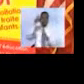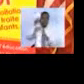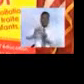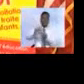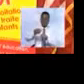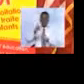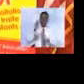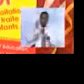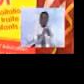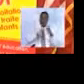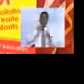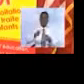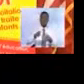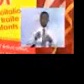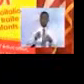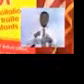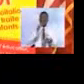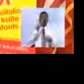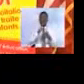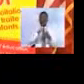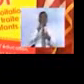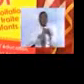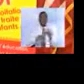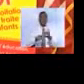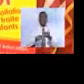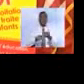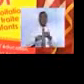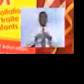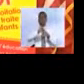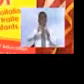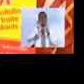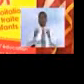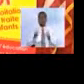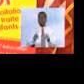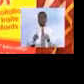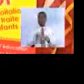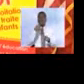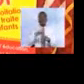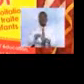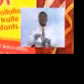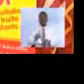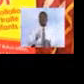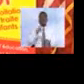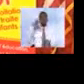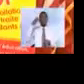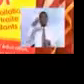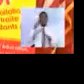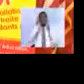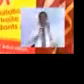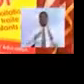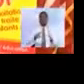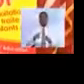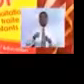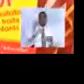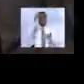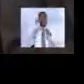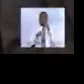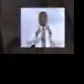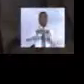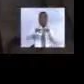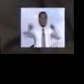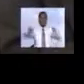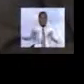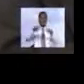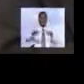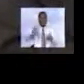sont quelques questions qui trouveront réponse, nous l'espérons, au terme de cette